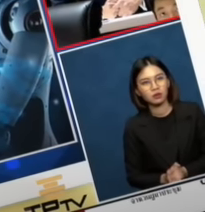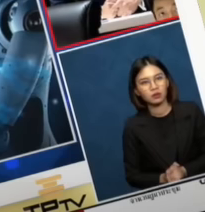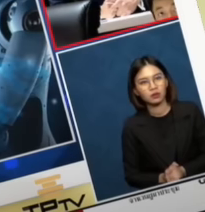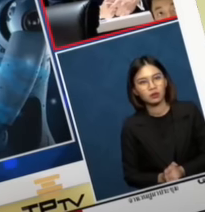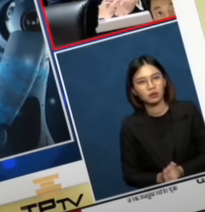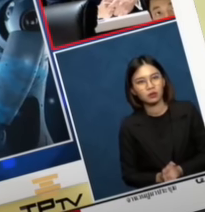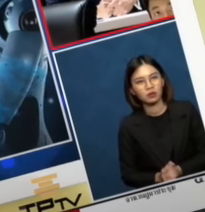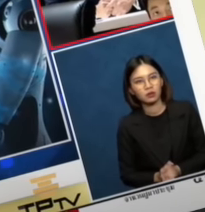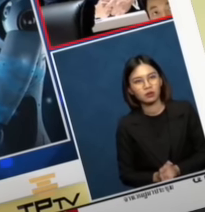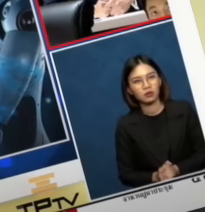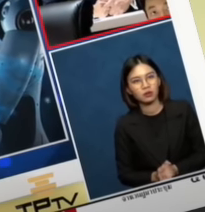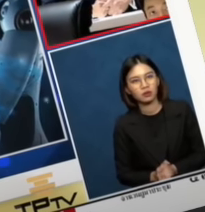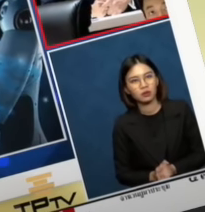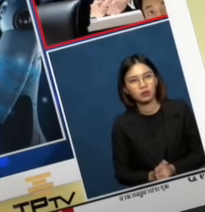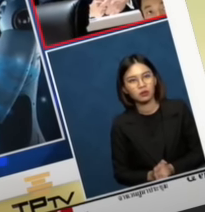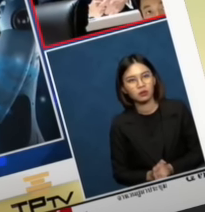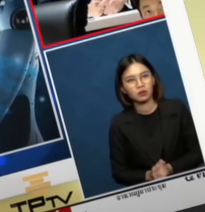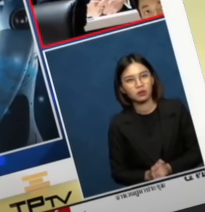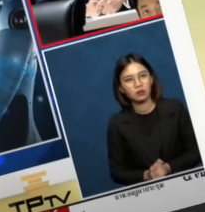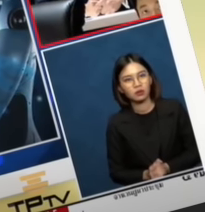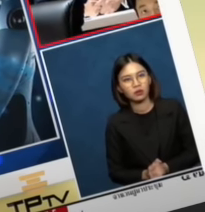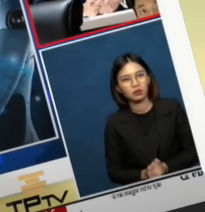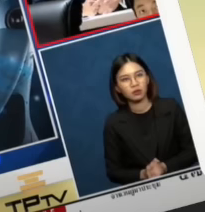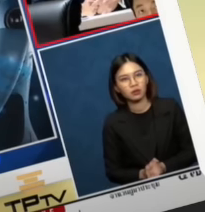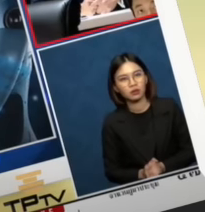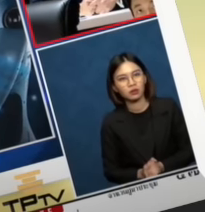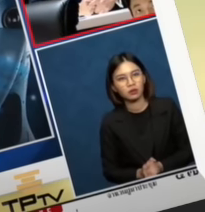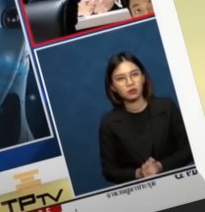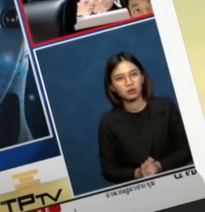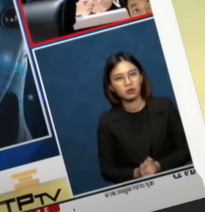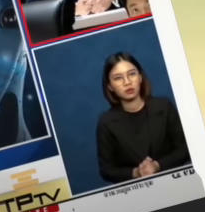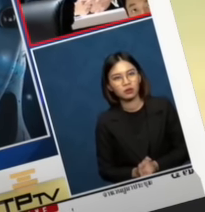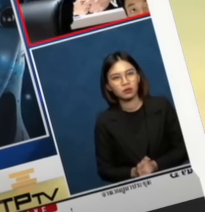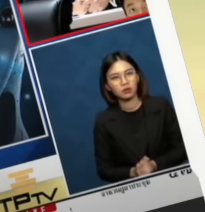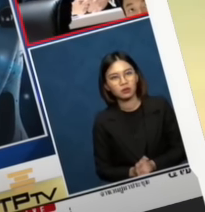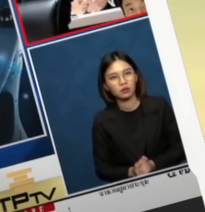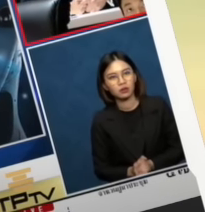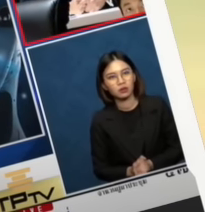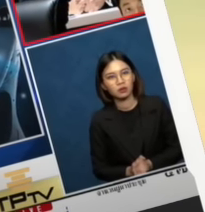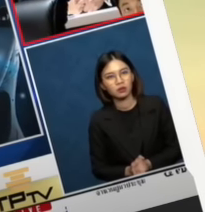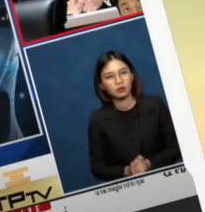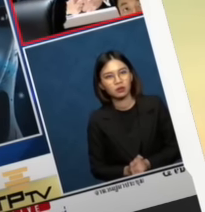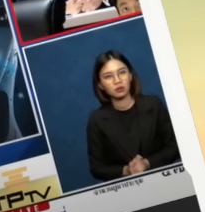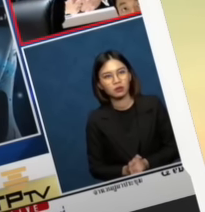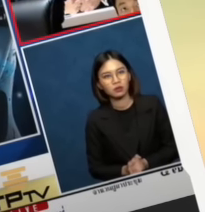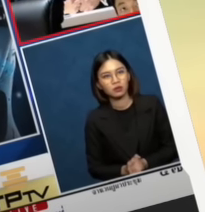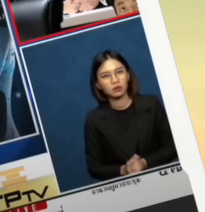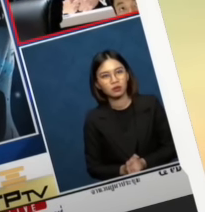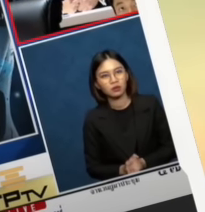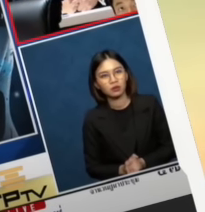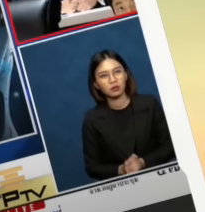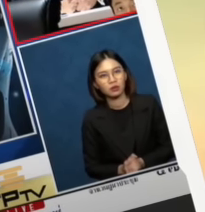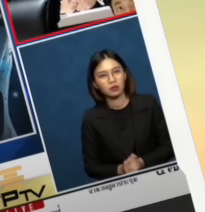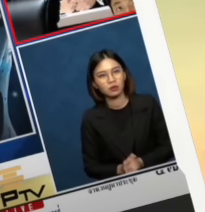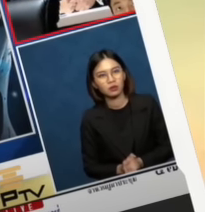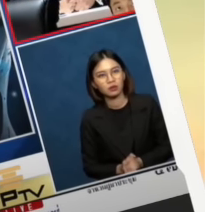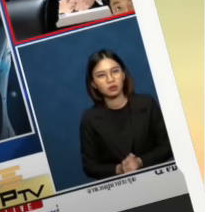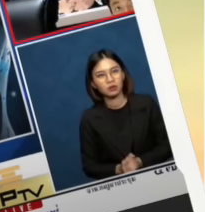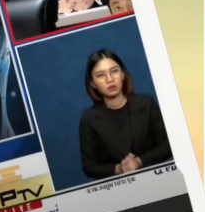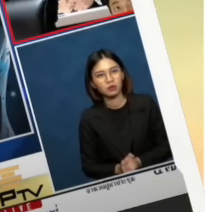รูวีระธีรพัฒน์วิสุทธิ์คมวัชรพงษ์และสุทธิชัยหยุ่นและ